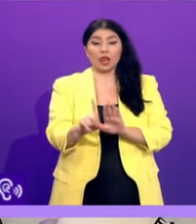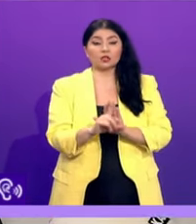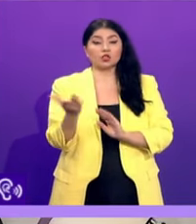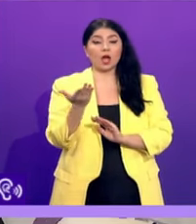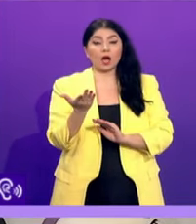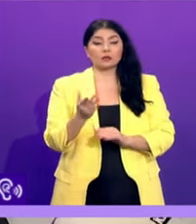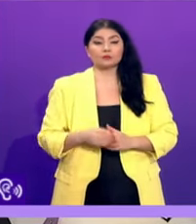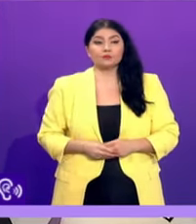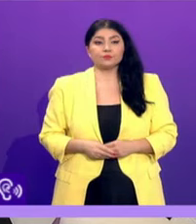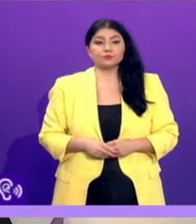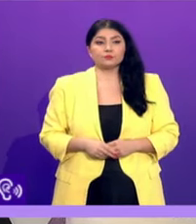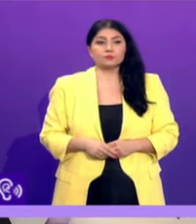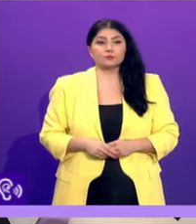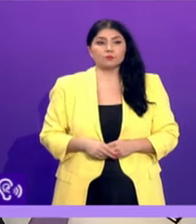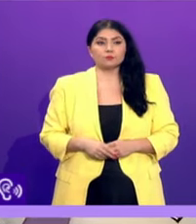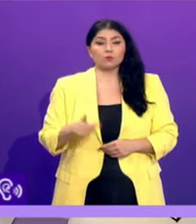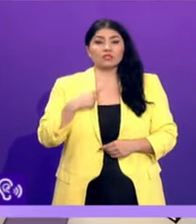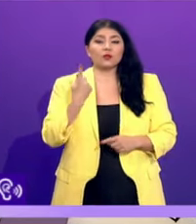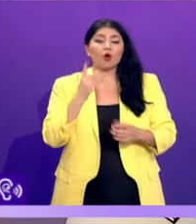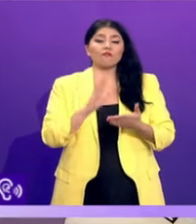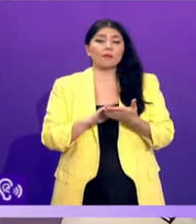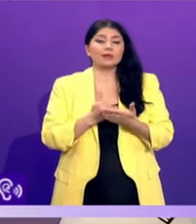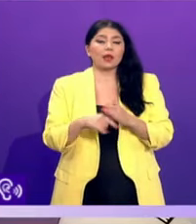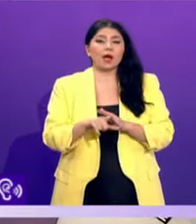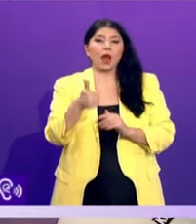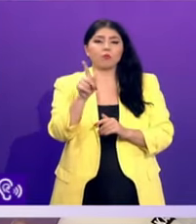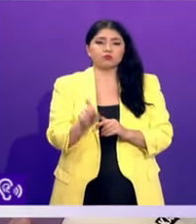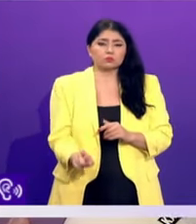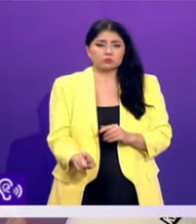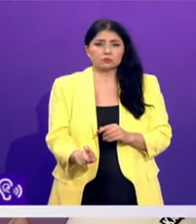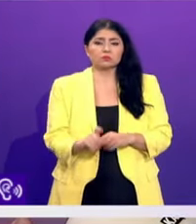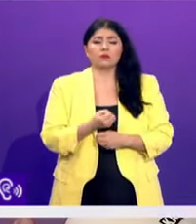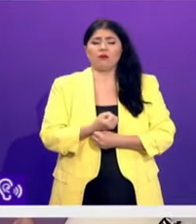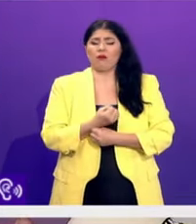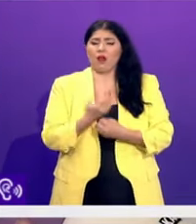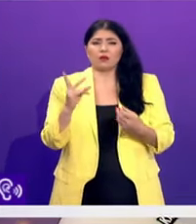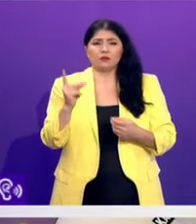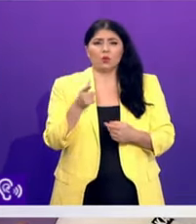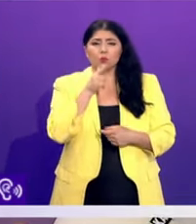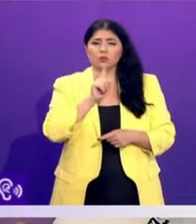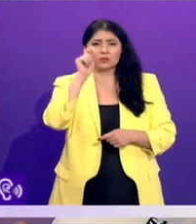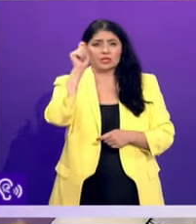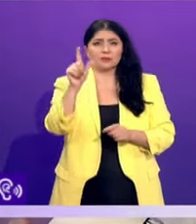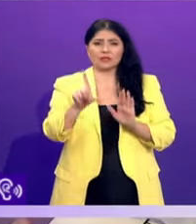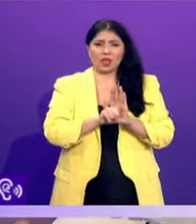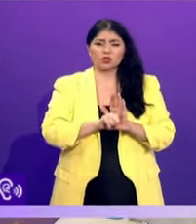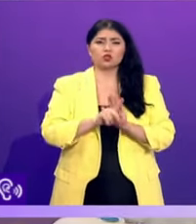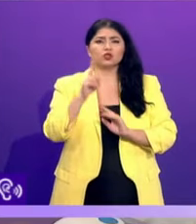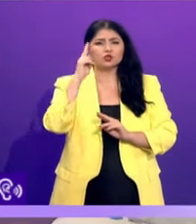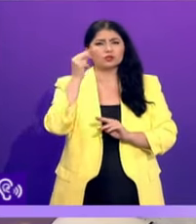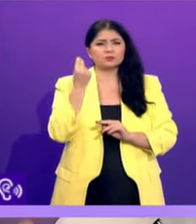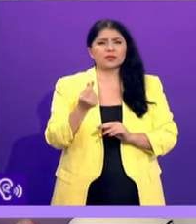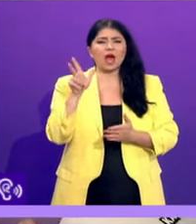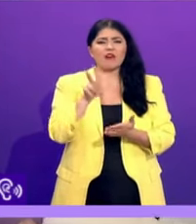așa cum susțineți dumneavoastră, ar putea să reprezinte un abuz? Evident, acolo unde sunt încălcări ale legii, și dumneavoastră știți foarte bine că partea de